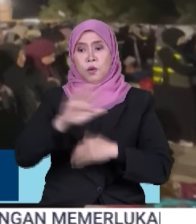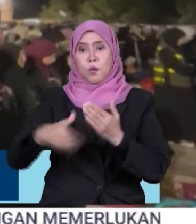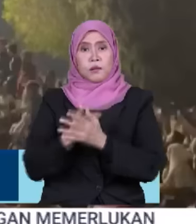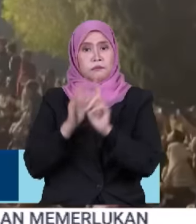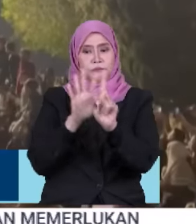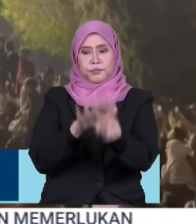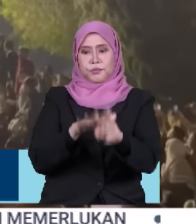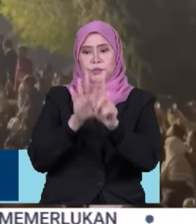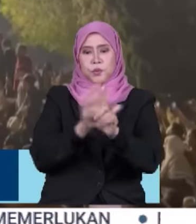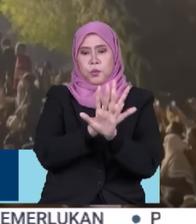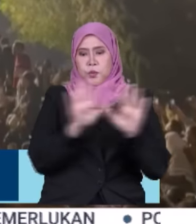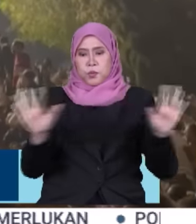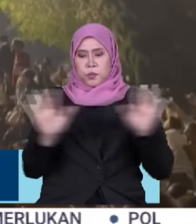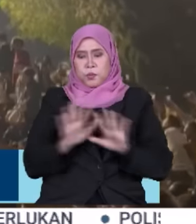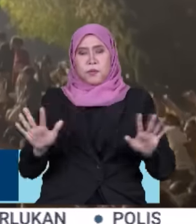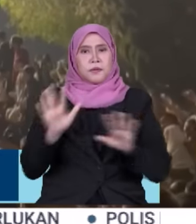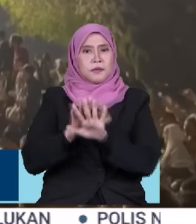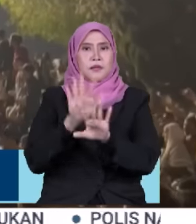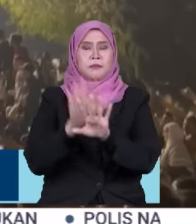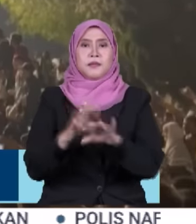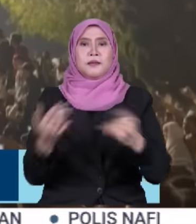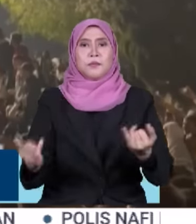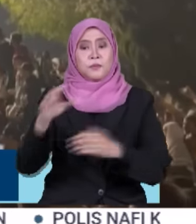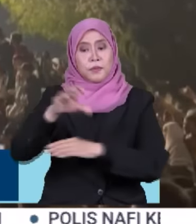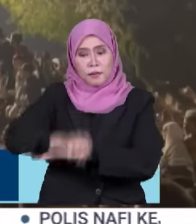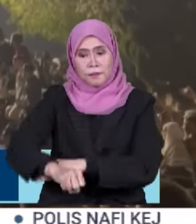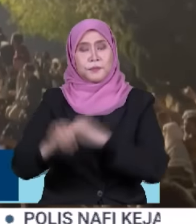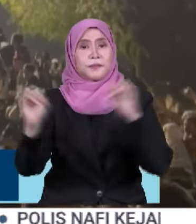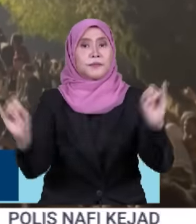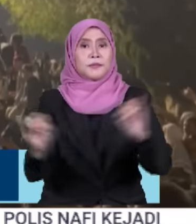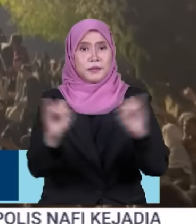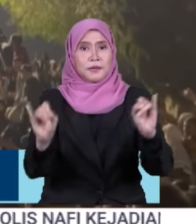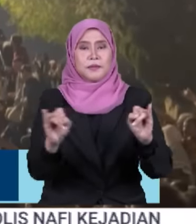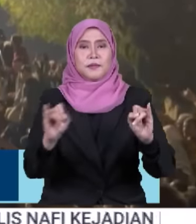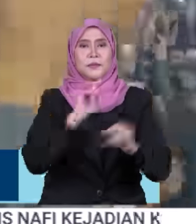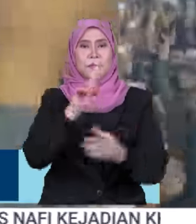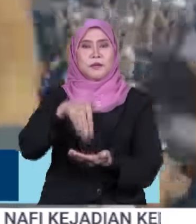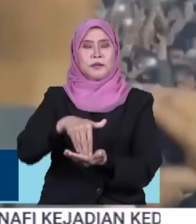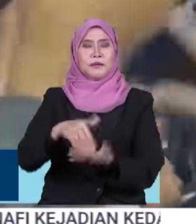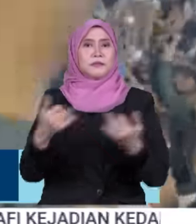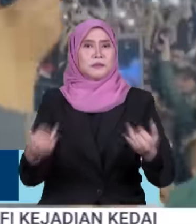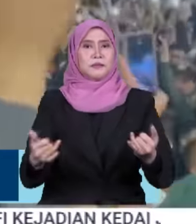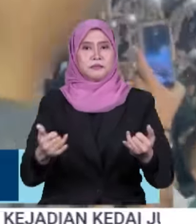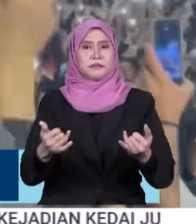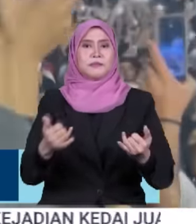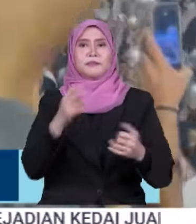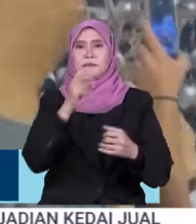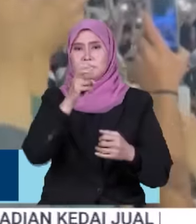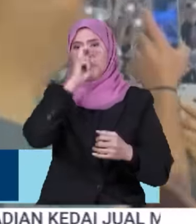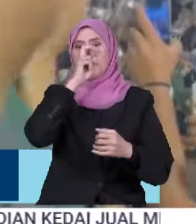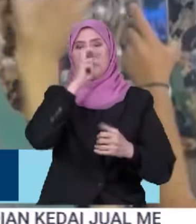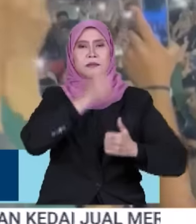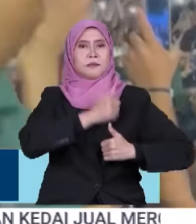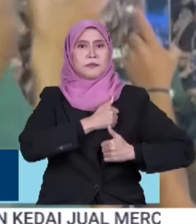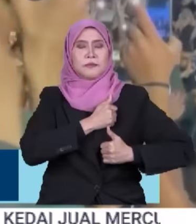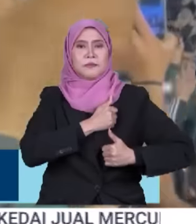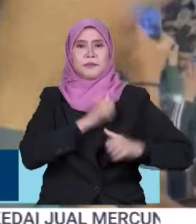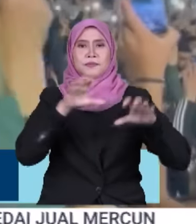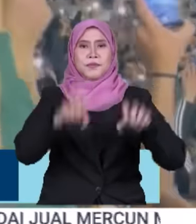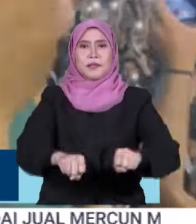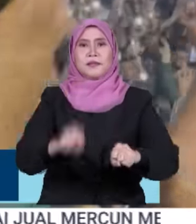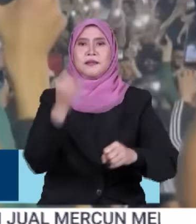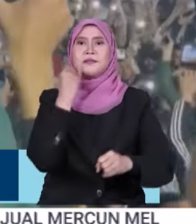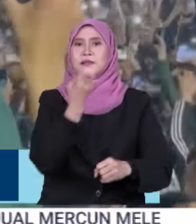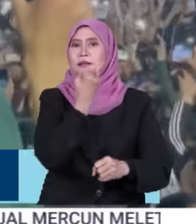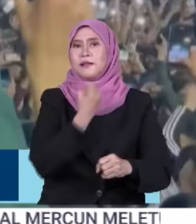membanjiri Masjid Al-Aqsa dan perkarangannya pada malam hari Isnin di tengah-tengah langkah ketat yang dikenakan pihak berkuasa penjajah Israel